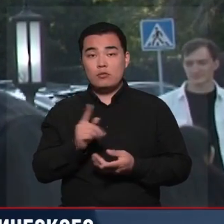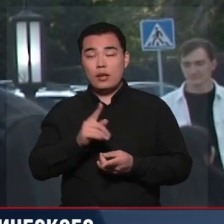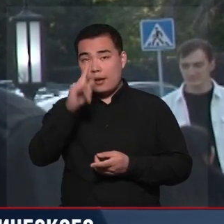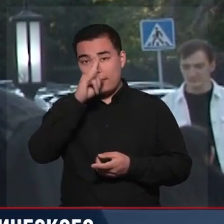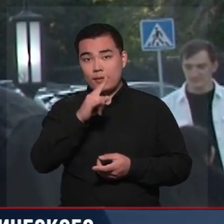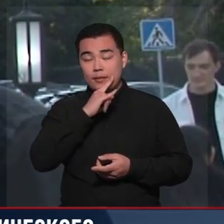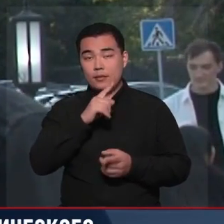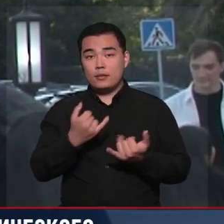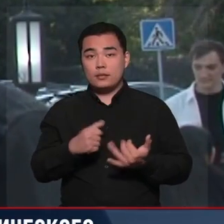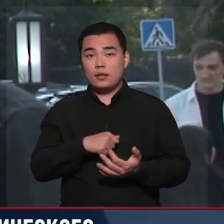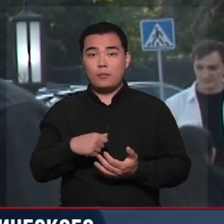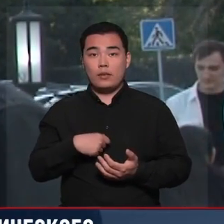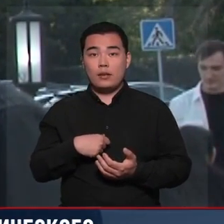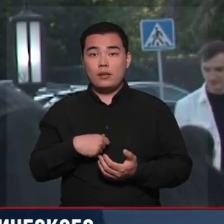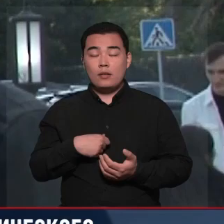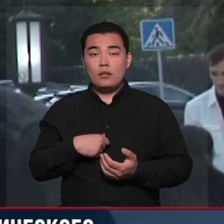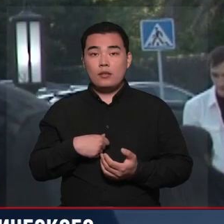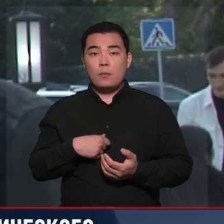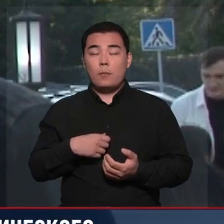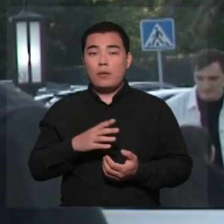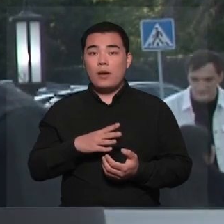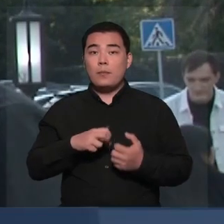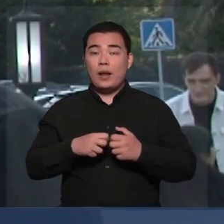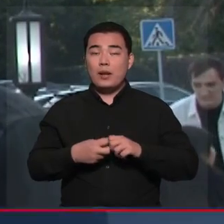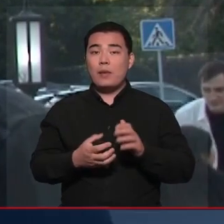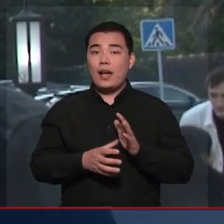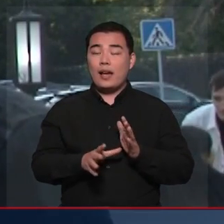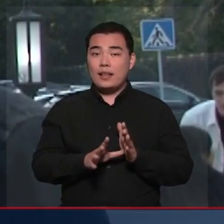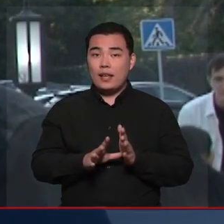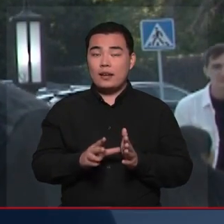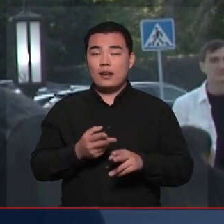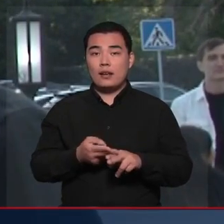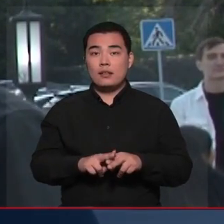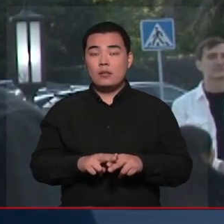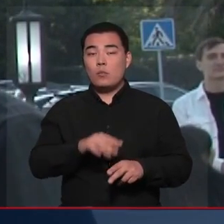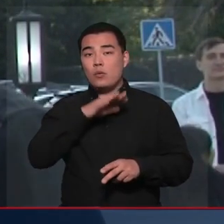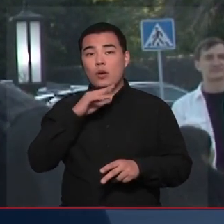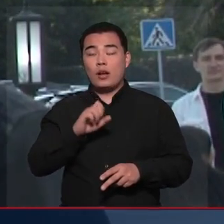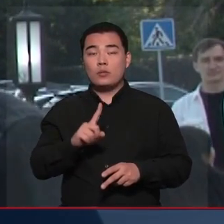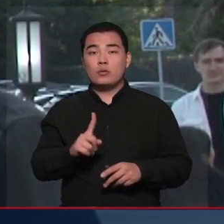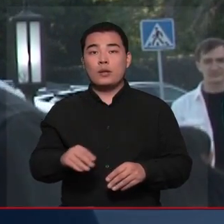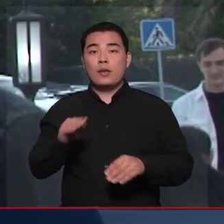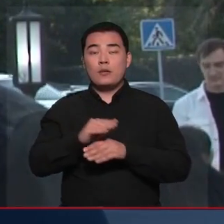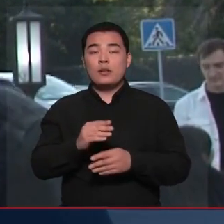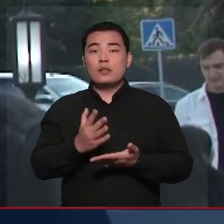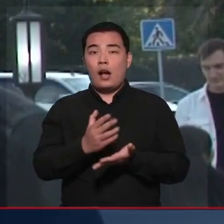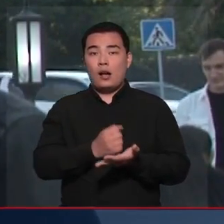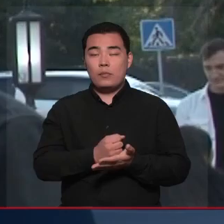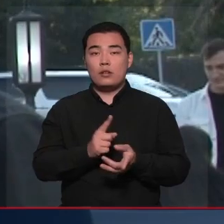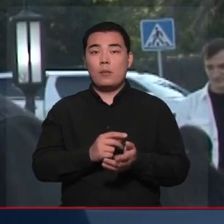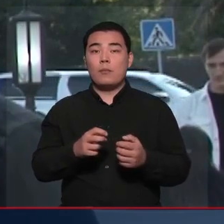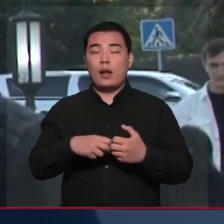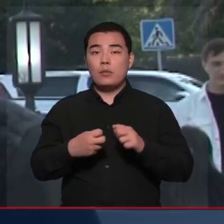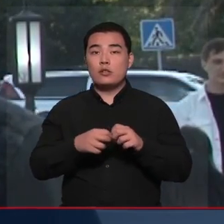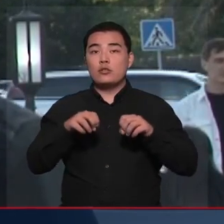Казахстан является, у Казахстана есть небольшие проблемы с электроэнергией, то есть это во много раз уменьшит как раз таки эту